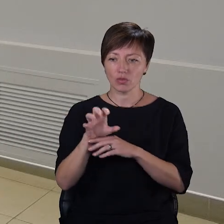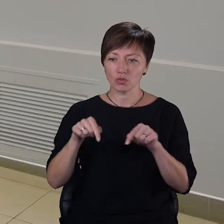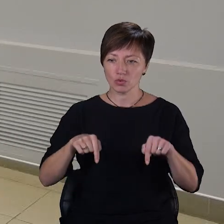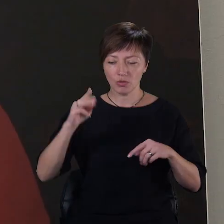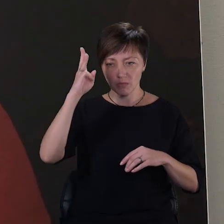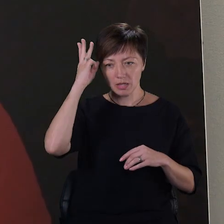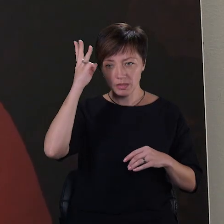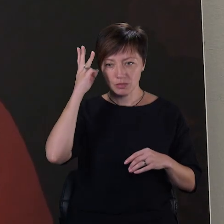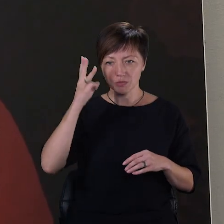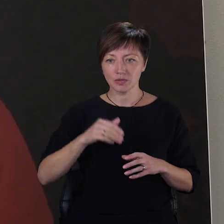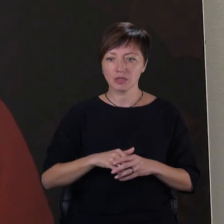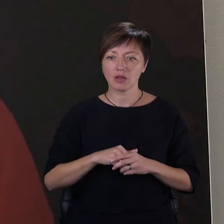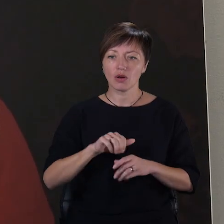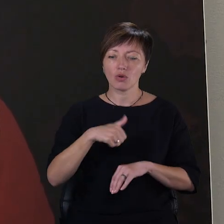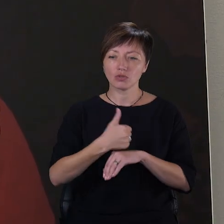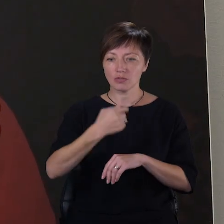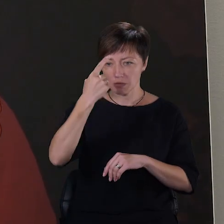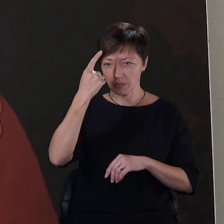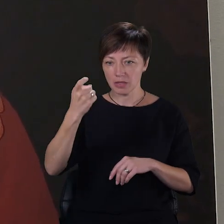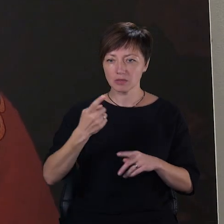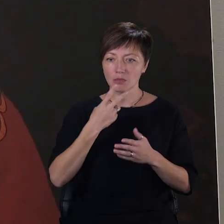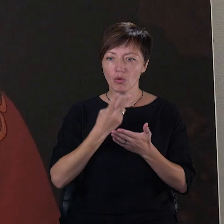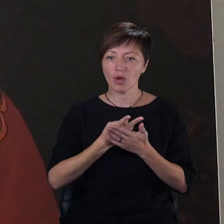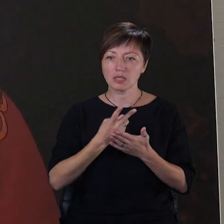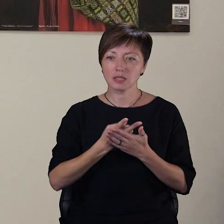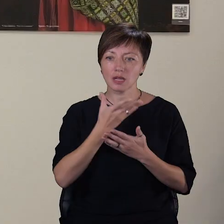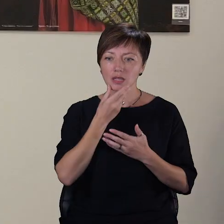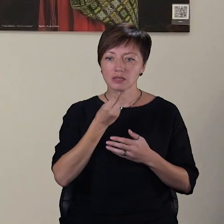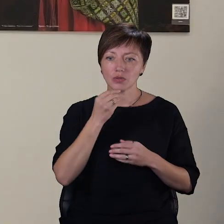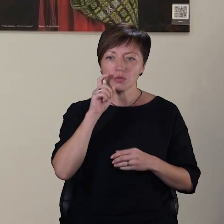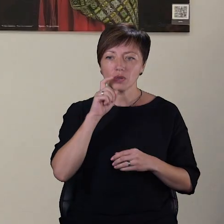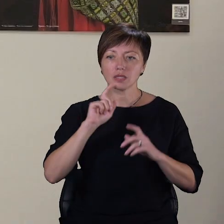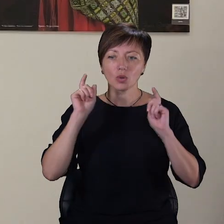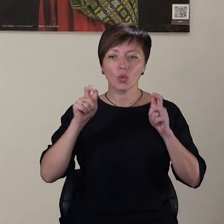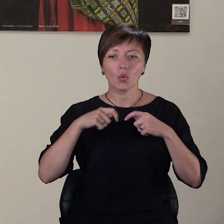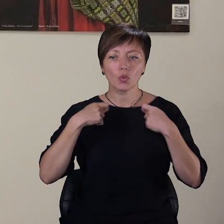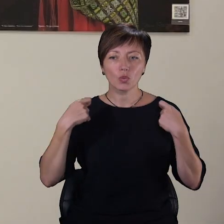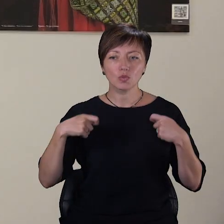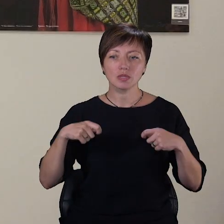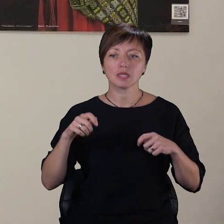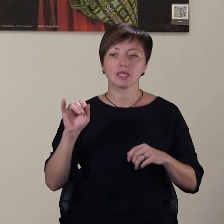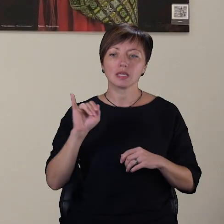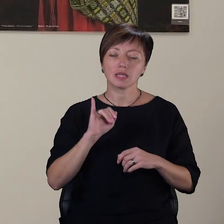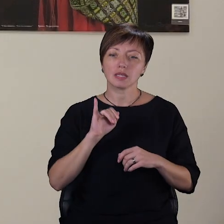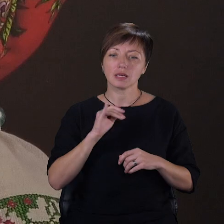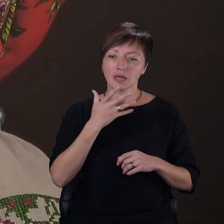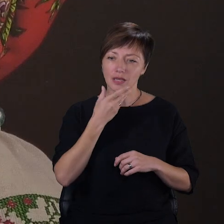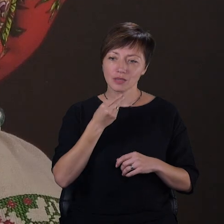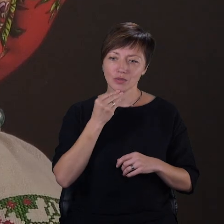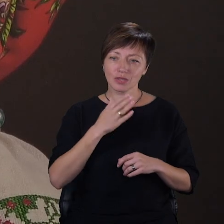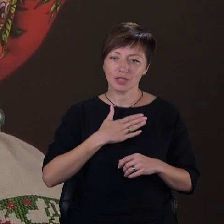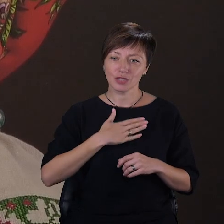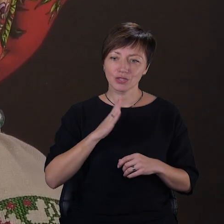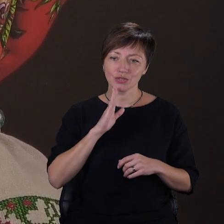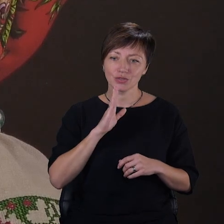у Хмельницькому. Основний меседж – це був показати красу української хустки і красу наших